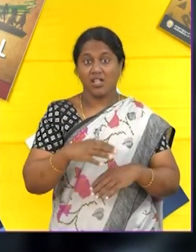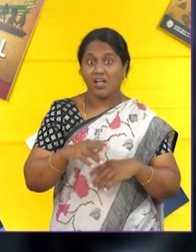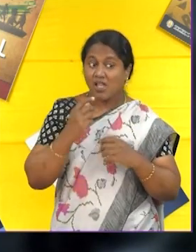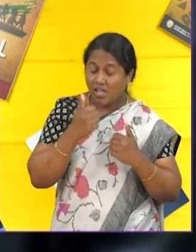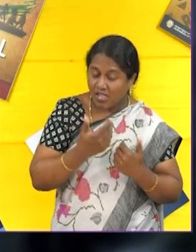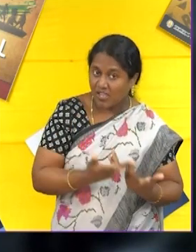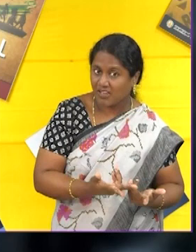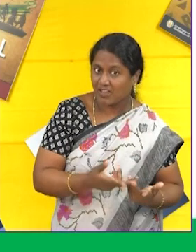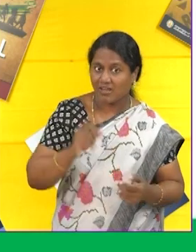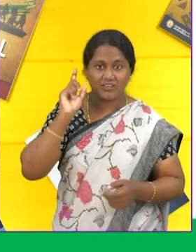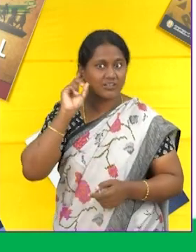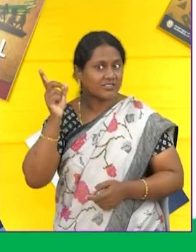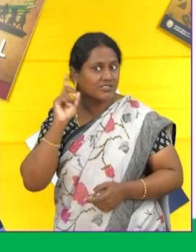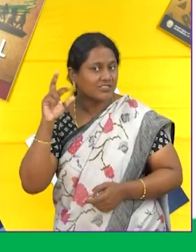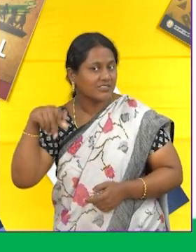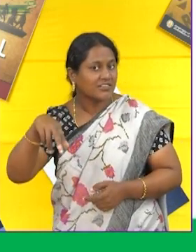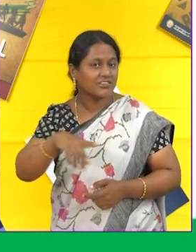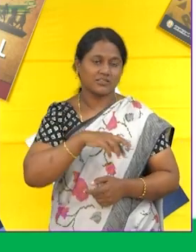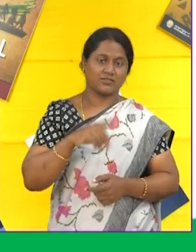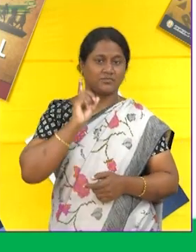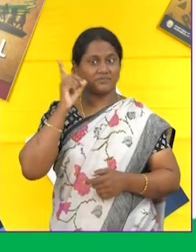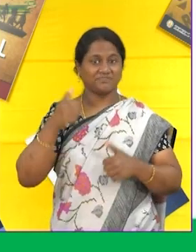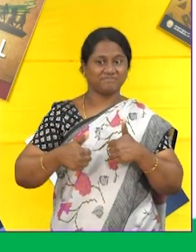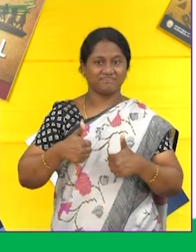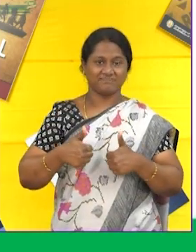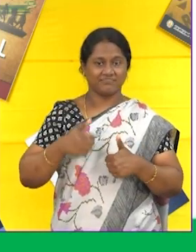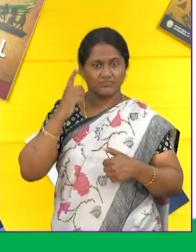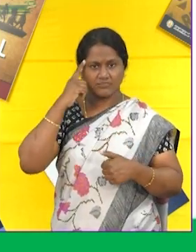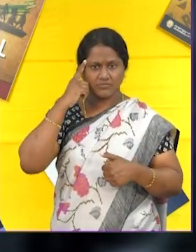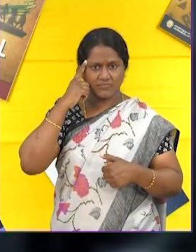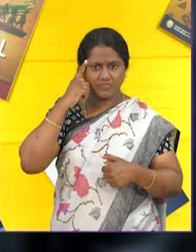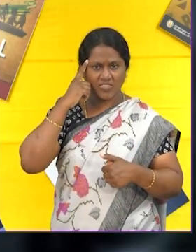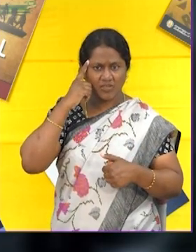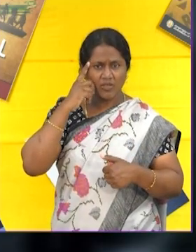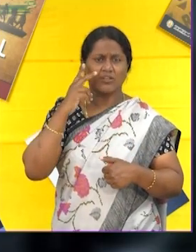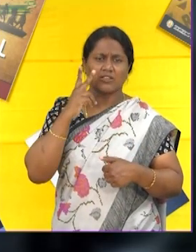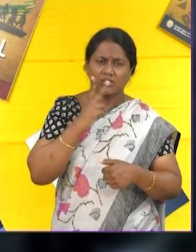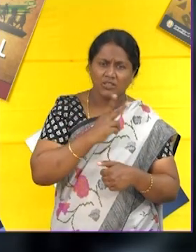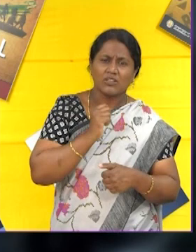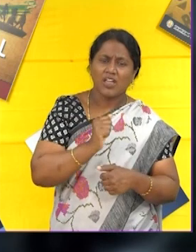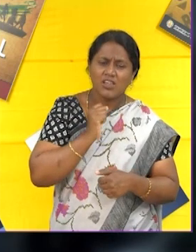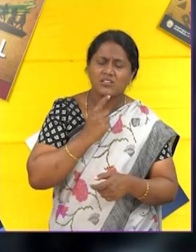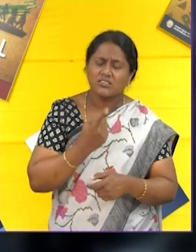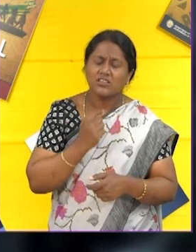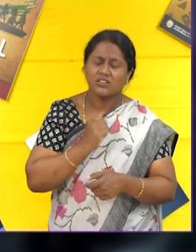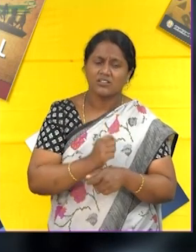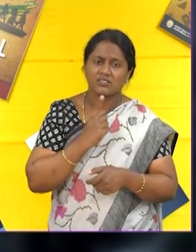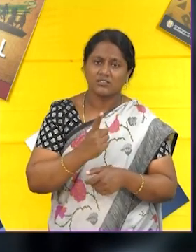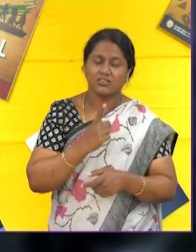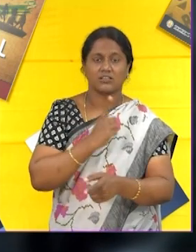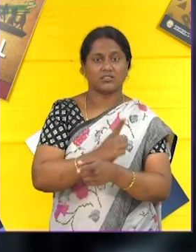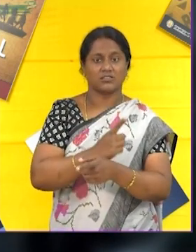டேபிளை பார்க்க முடியல. The steps kept going round and round the table. அந்த ஸ்டெப் சவுண்ட் மட்டும் இந்த டேபிளில் சுற்றி இட்ஸ்